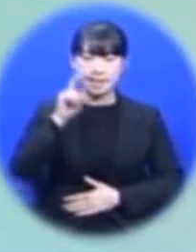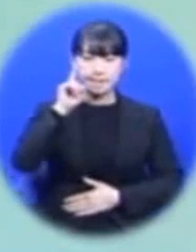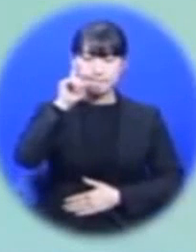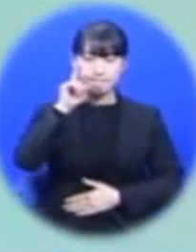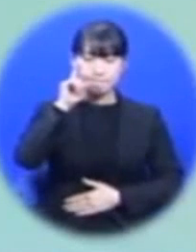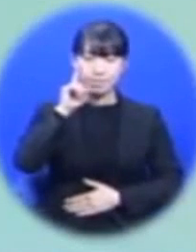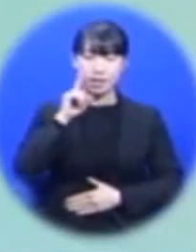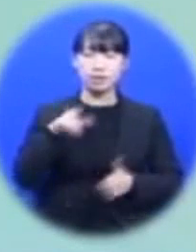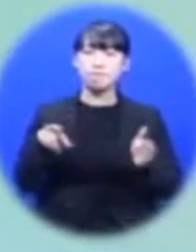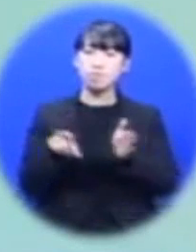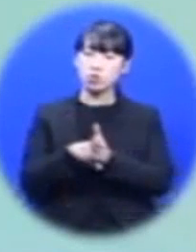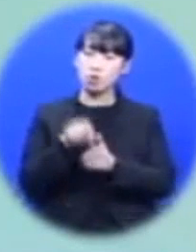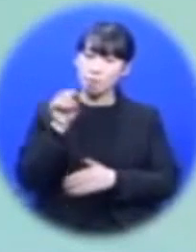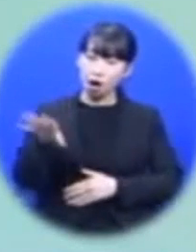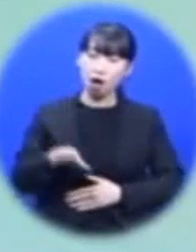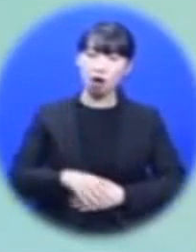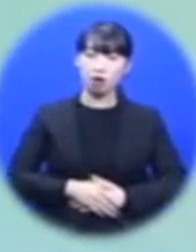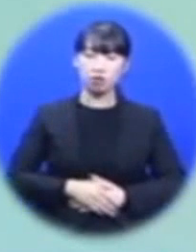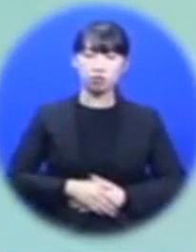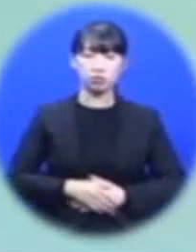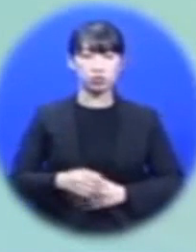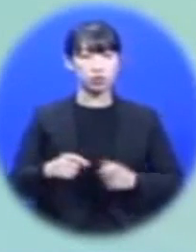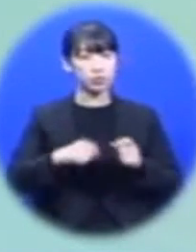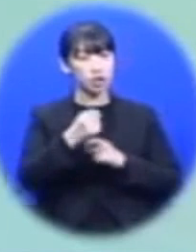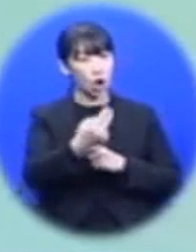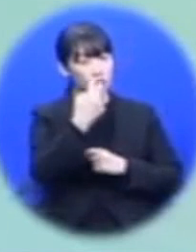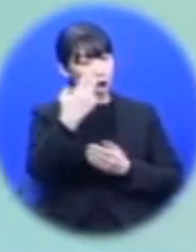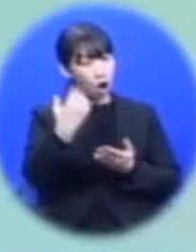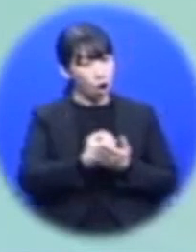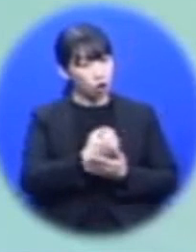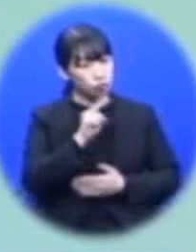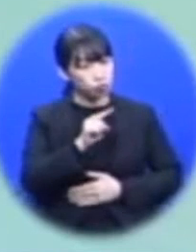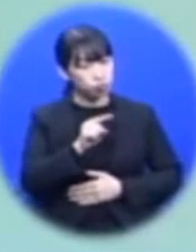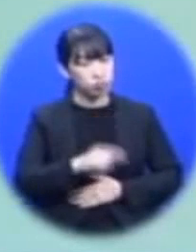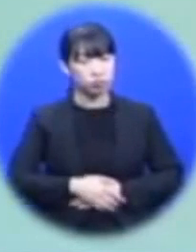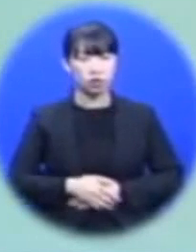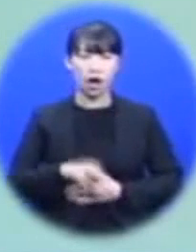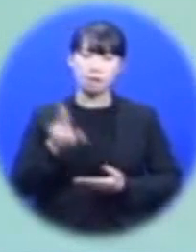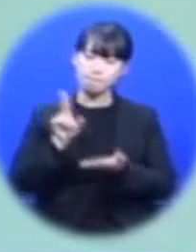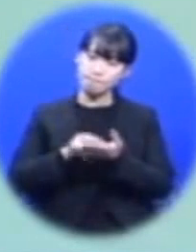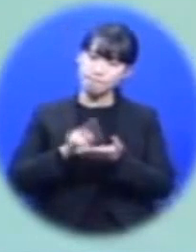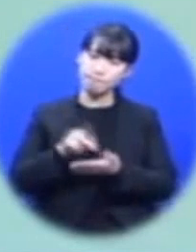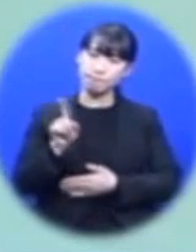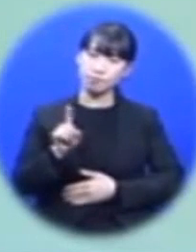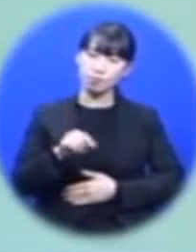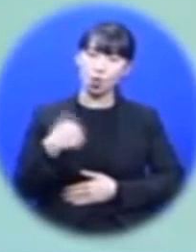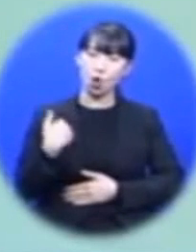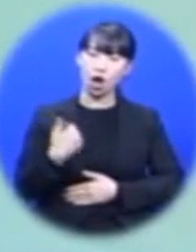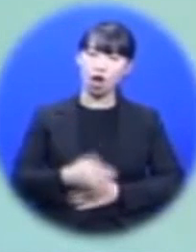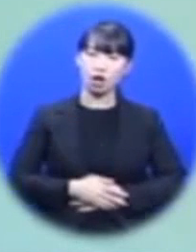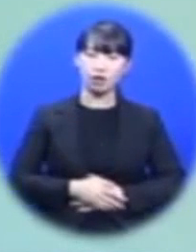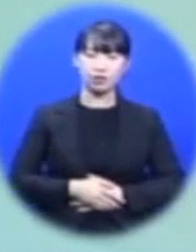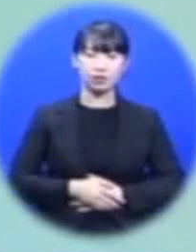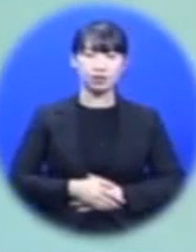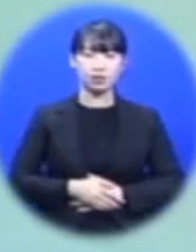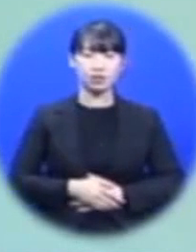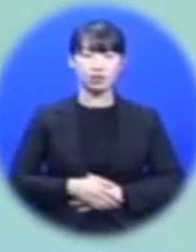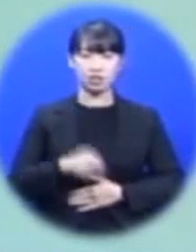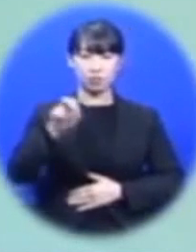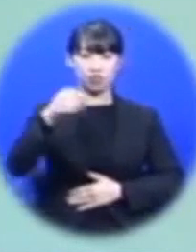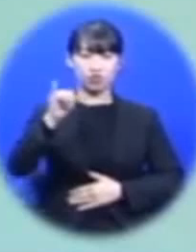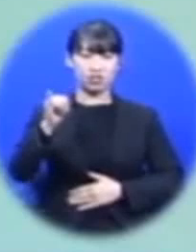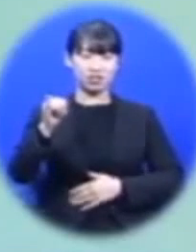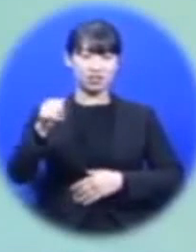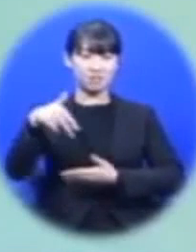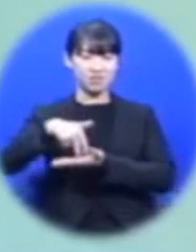믿는다고 이야기했잖아요 그럼 너 영생을 얻었니 그게 문제 되니까 그다음에는 호통을